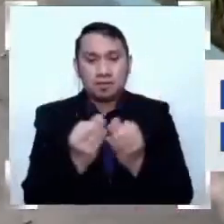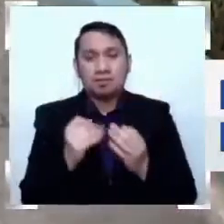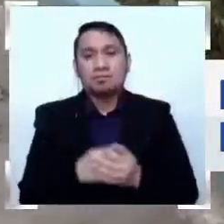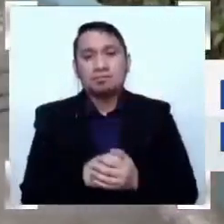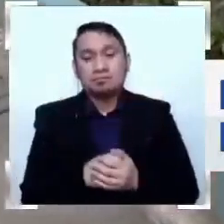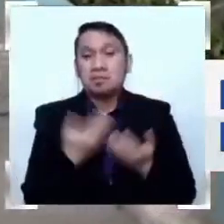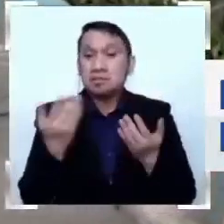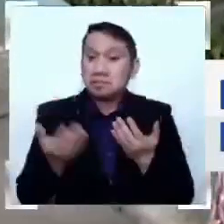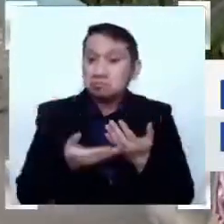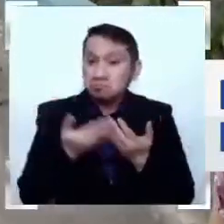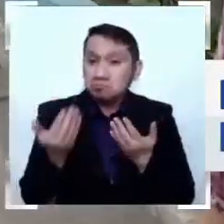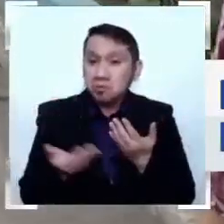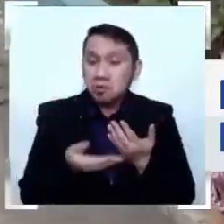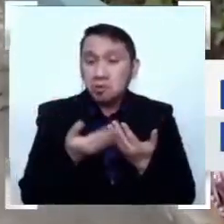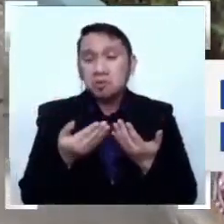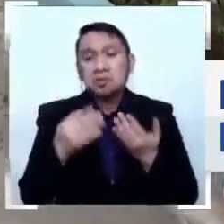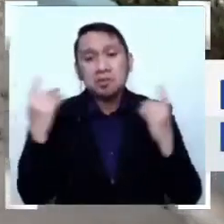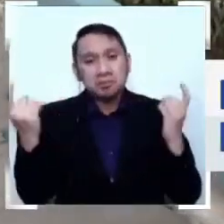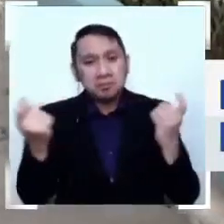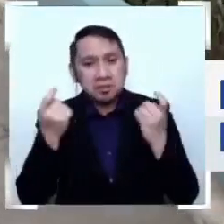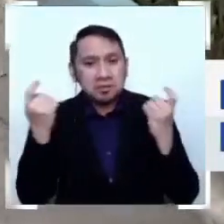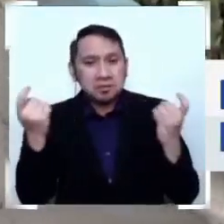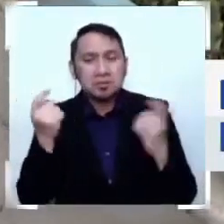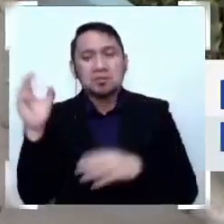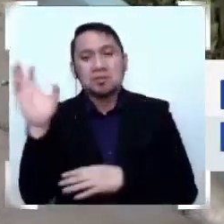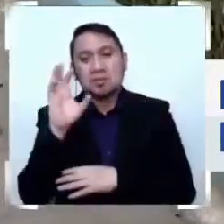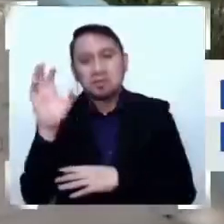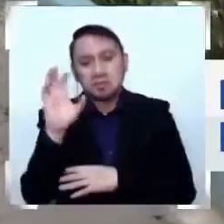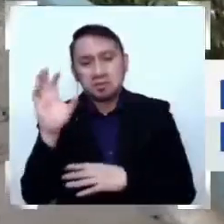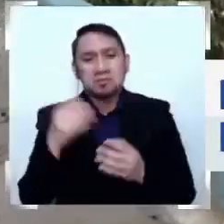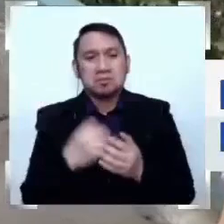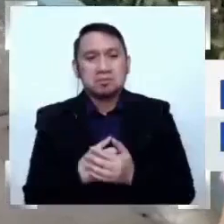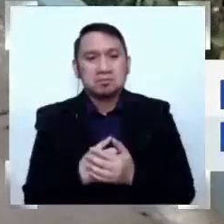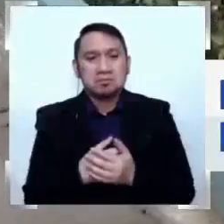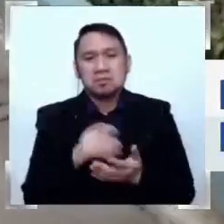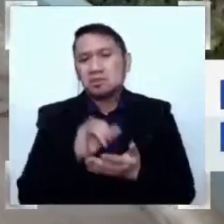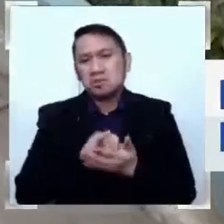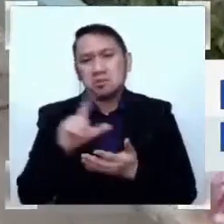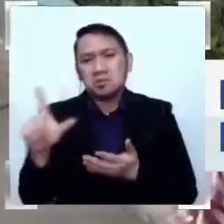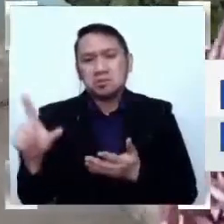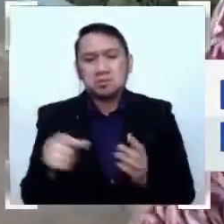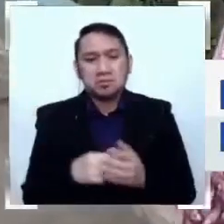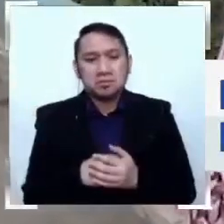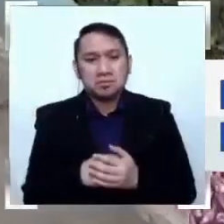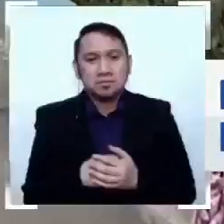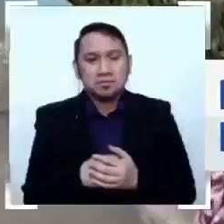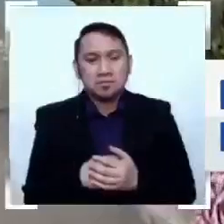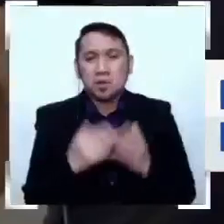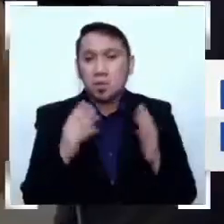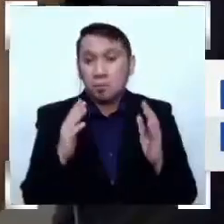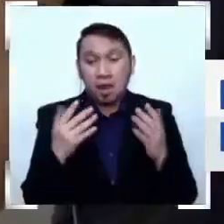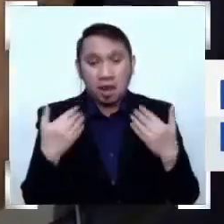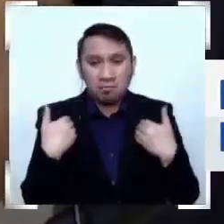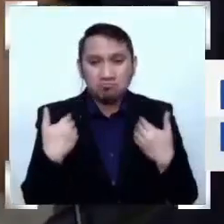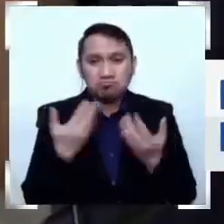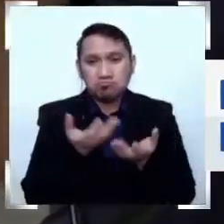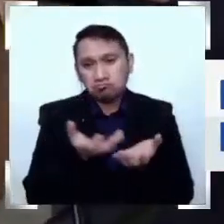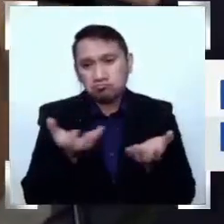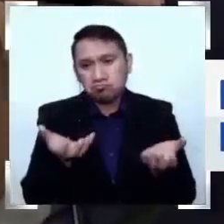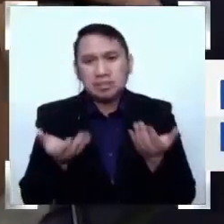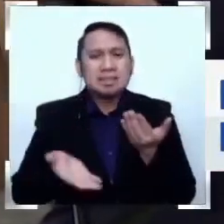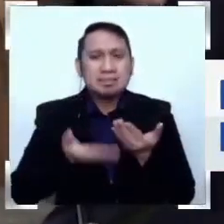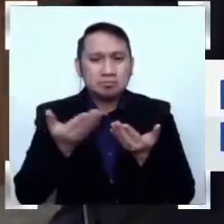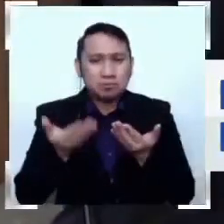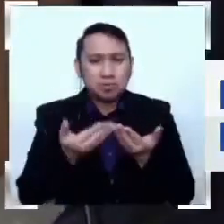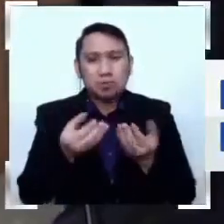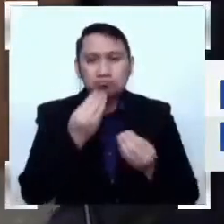Simple lang ang Pasko namin, ganun. Makaraos na sa Pasko at mayroong kaming mayahanda kahit konti. Simpleng salo-salo lang